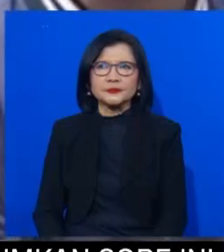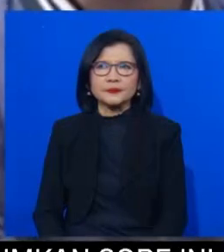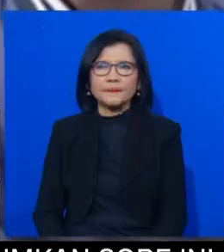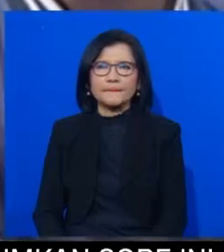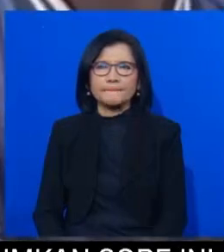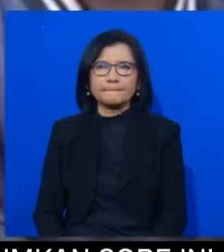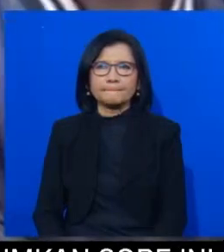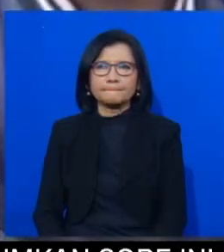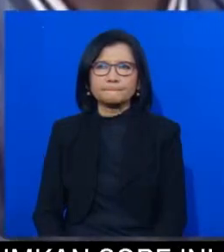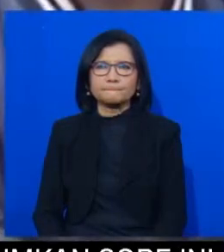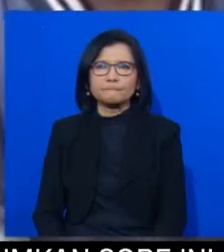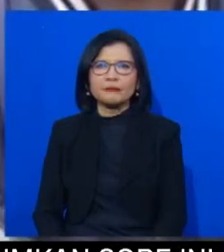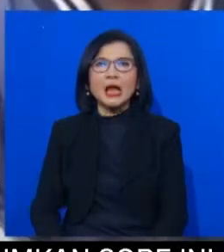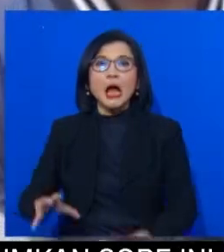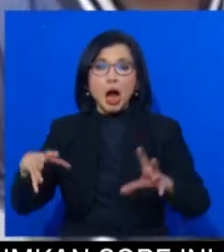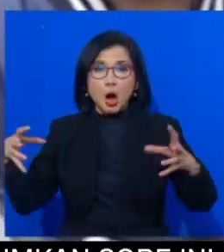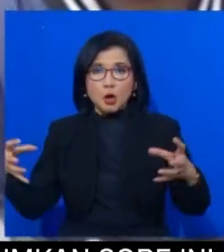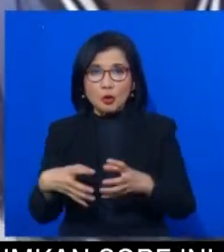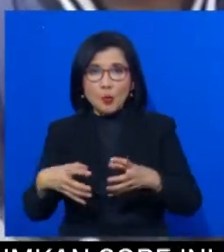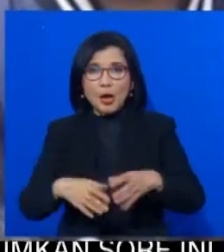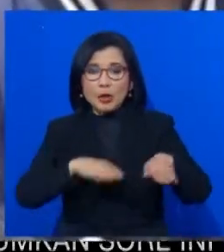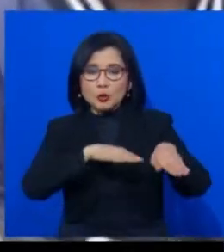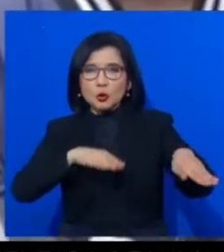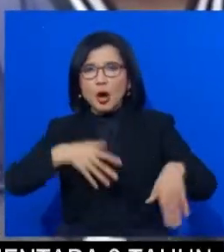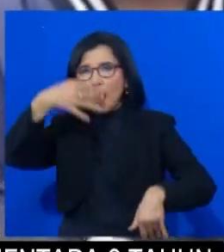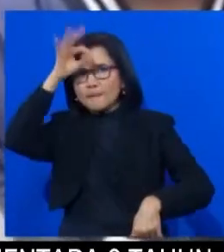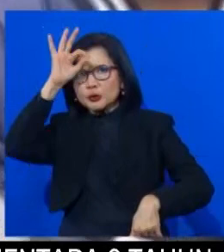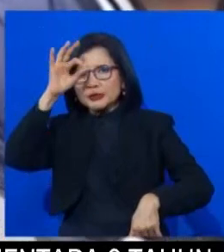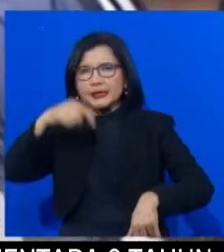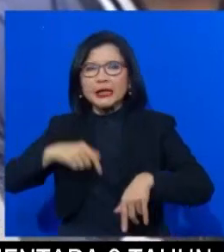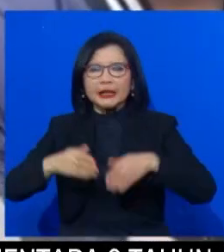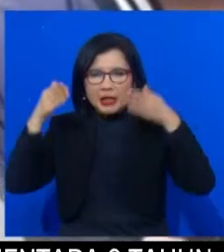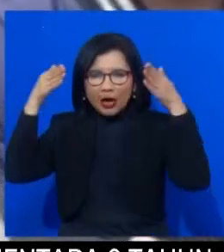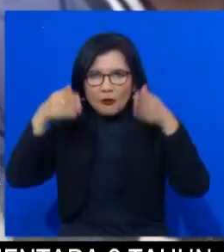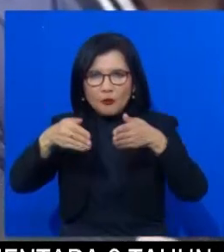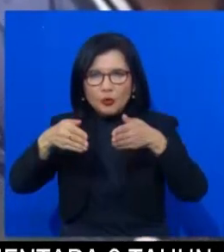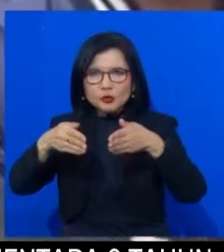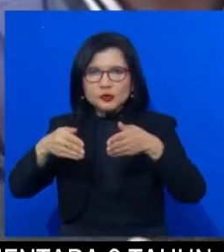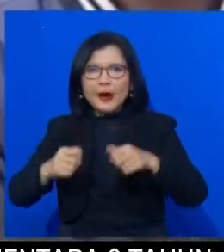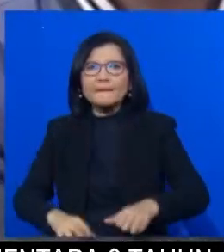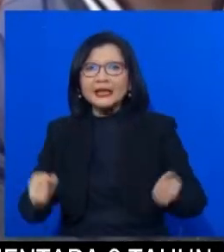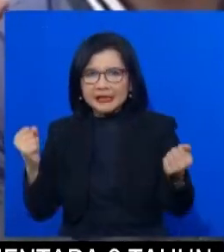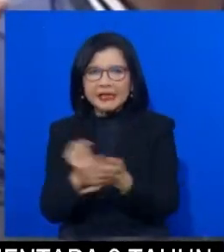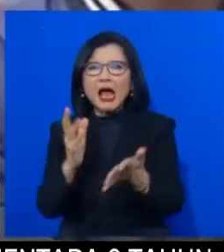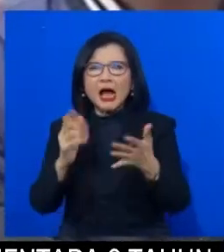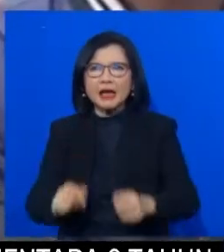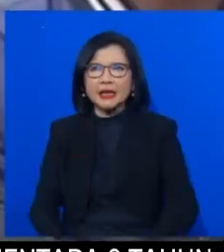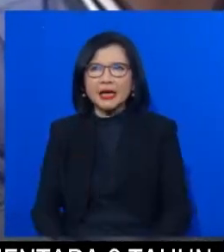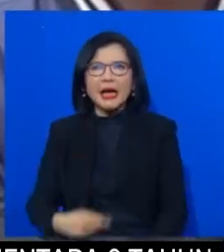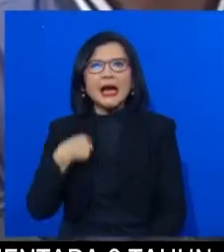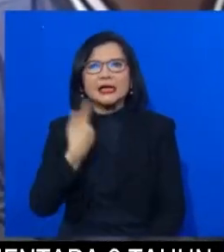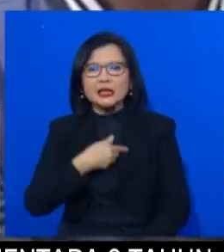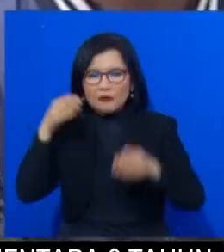Ya, terkait dengan rombongan itu kan kita fokus kepada kejadian kecelakaan laka lantas ya. Jadi kita fokus di